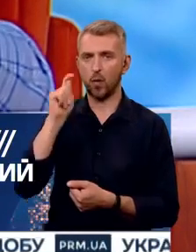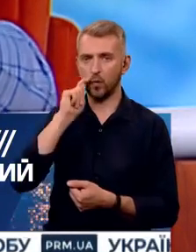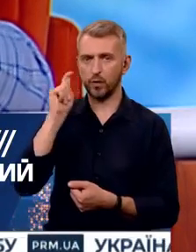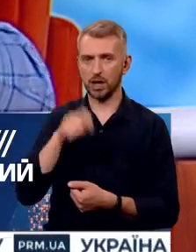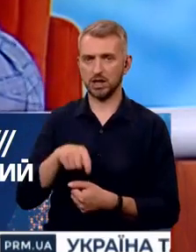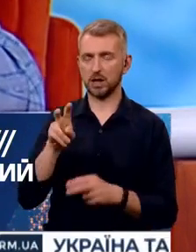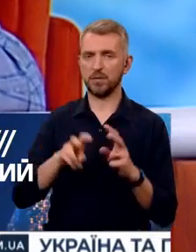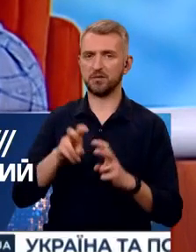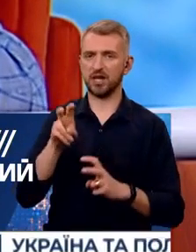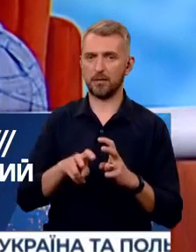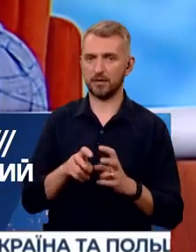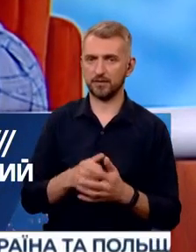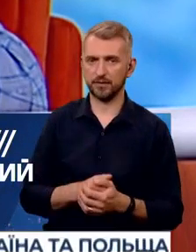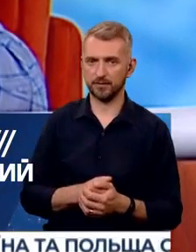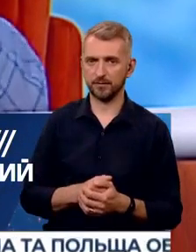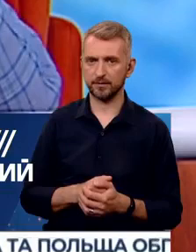українських підприємств.